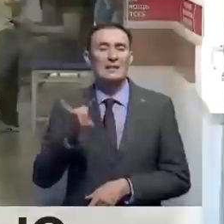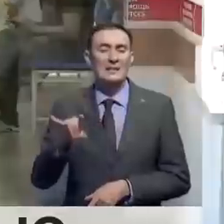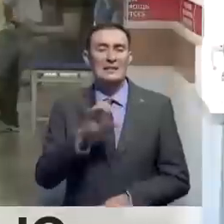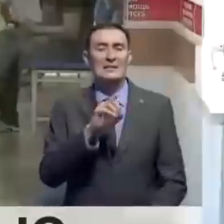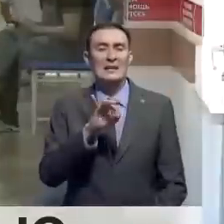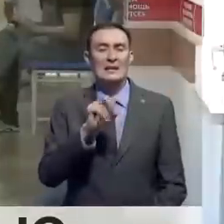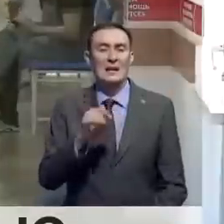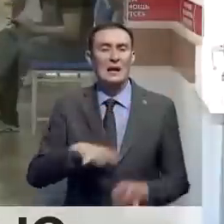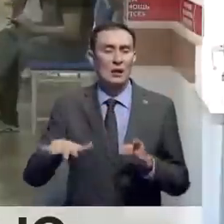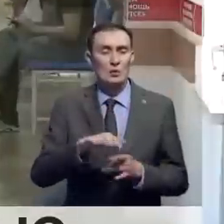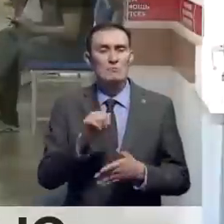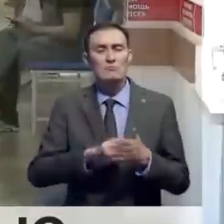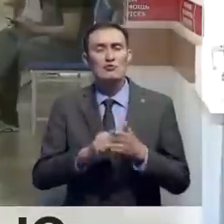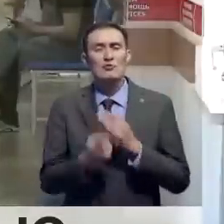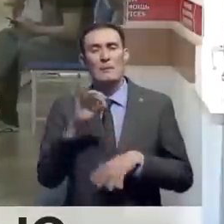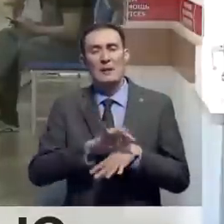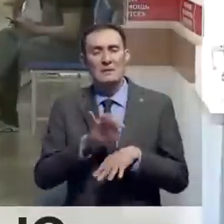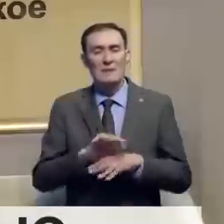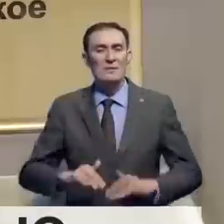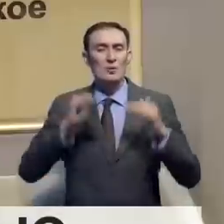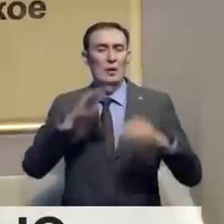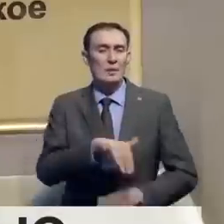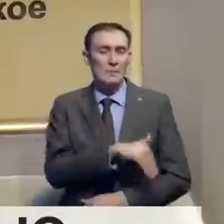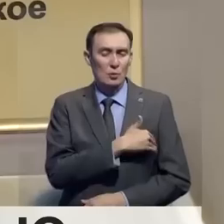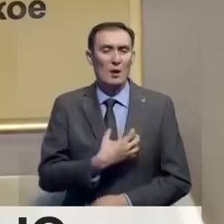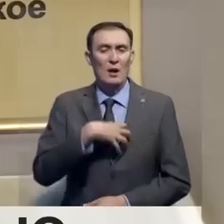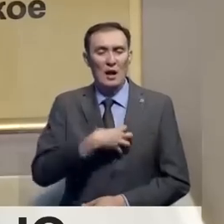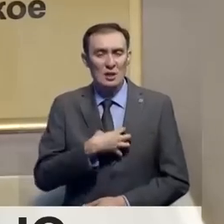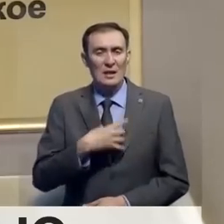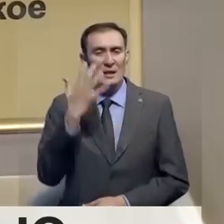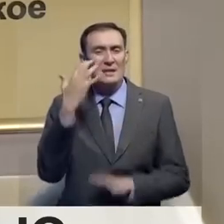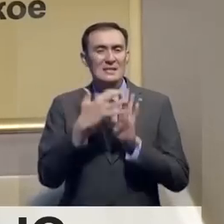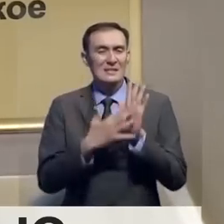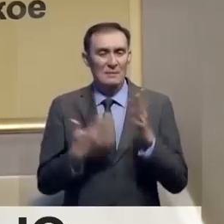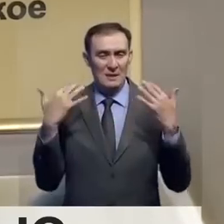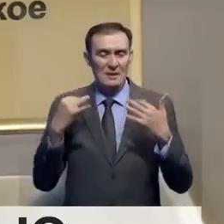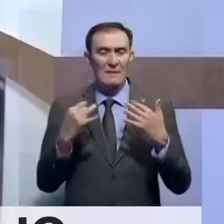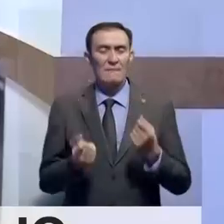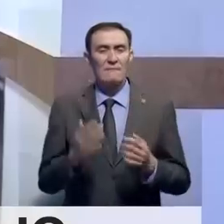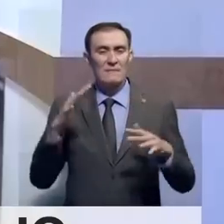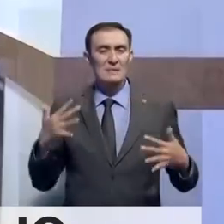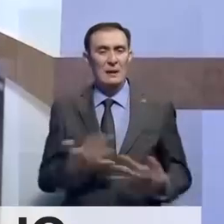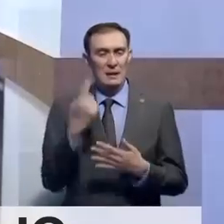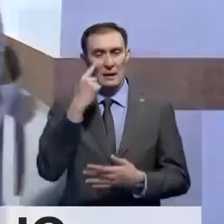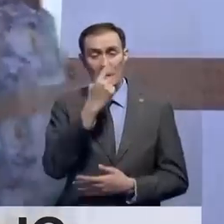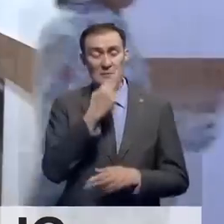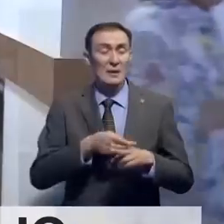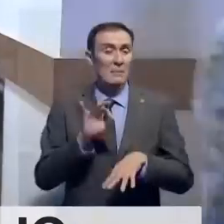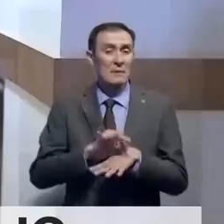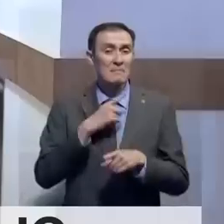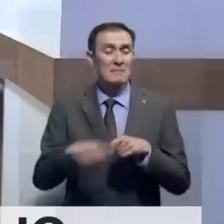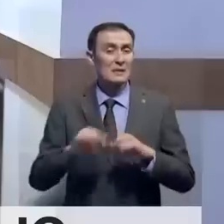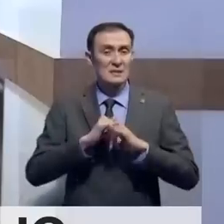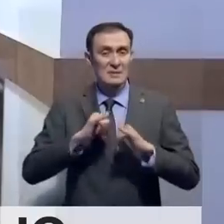районов основные симптомы болезни это высокая температура кашель сыпь на теле и воспаление глаз при этом болезнь